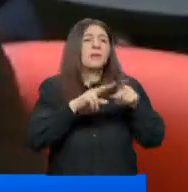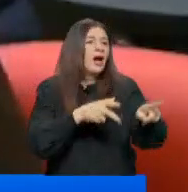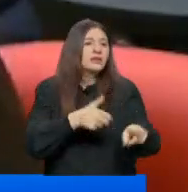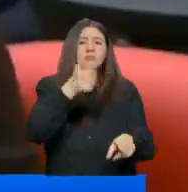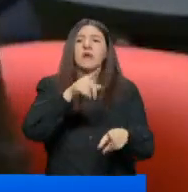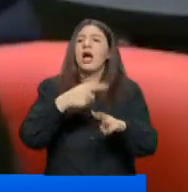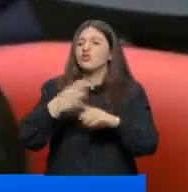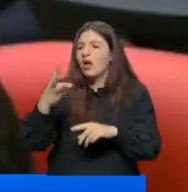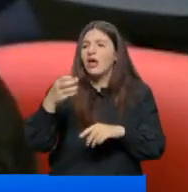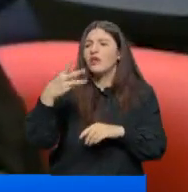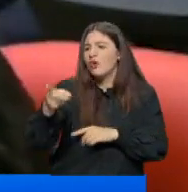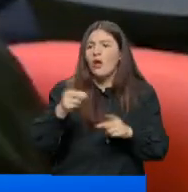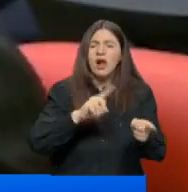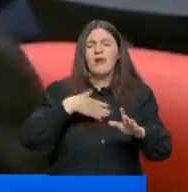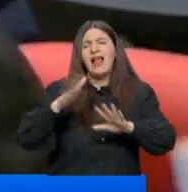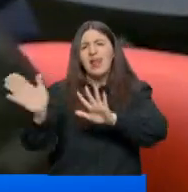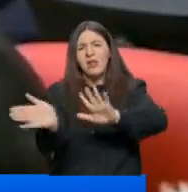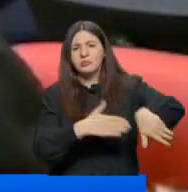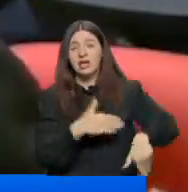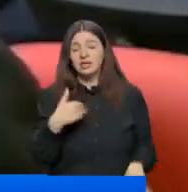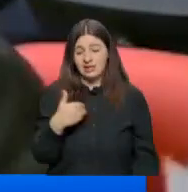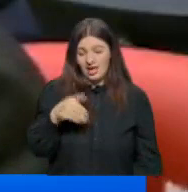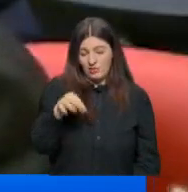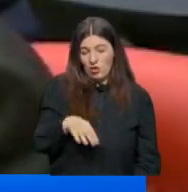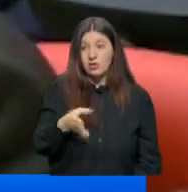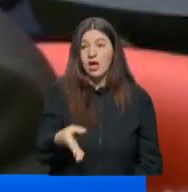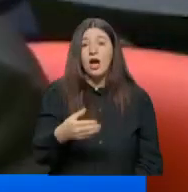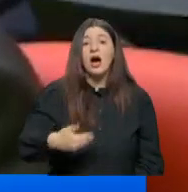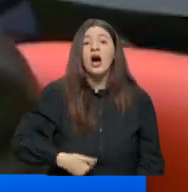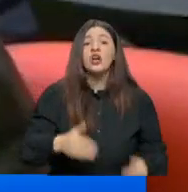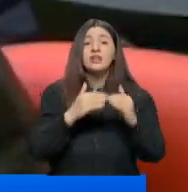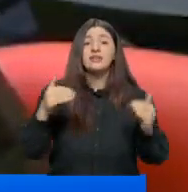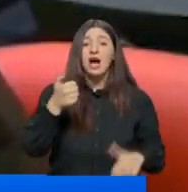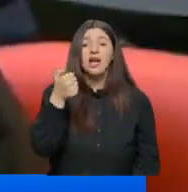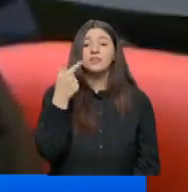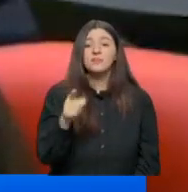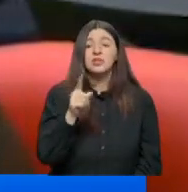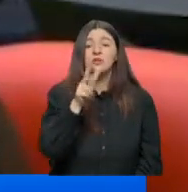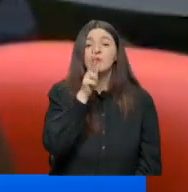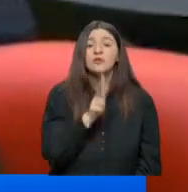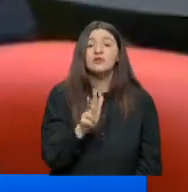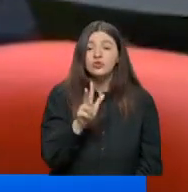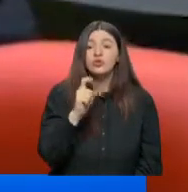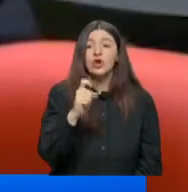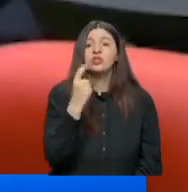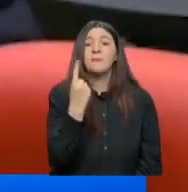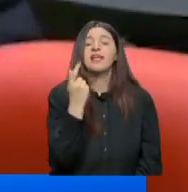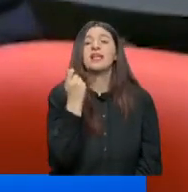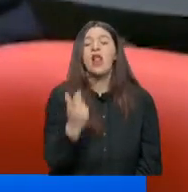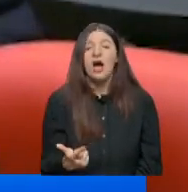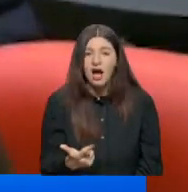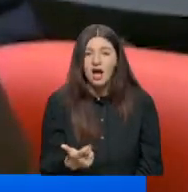Nebati'dir, Erdoğan'dır. Oraları geçiyorum. Geldiğimiz noktada açlık sınırı 6391